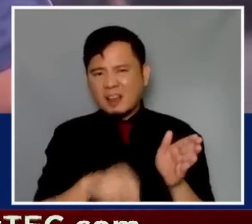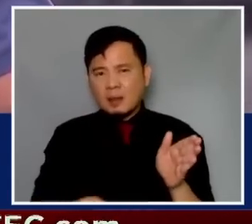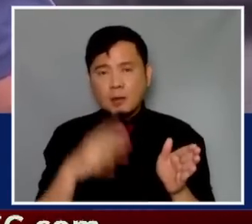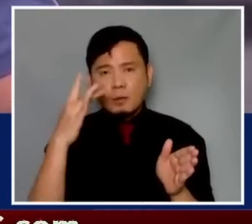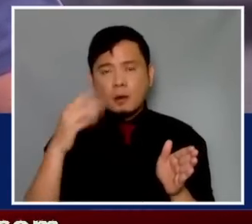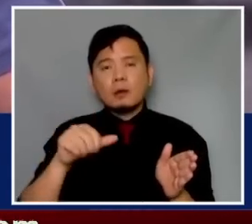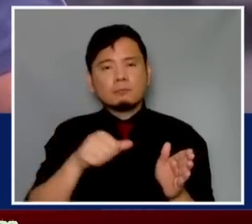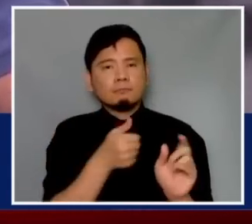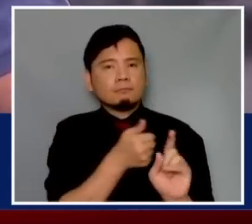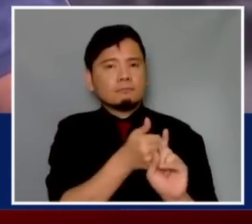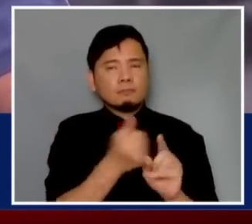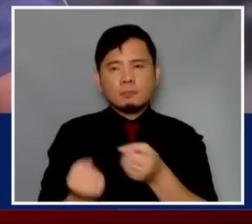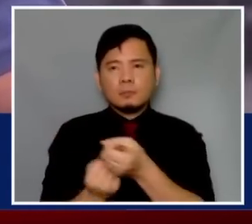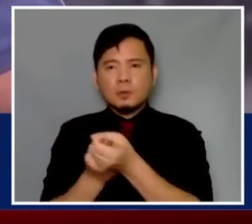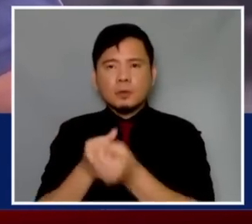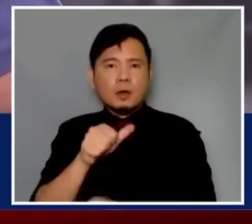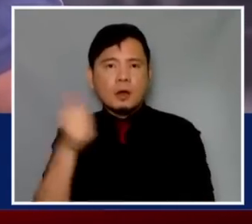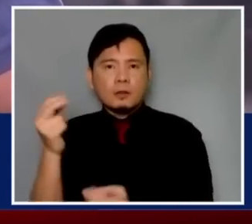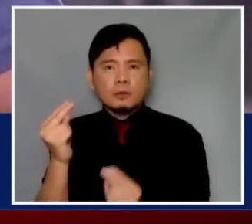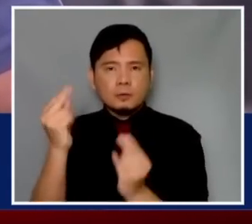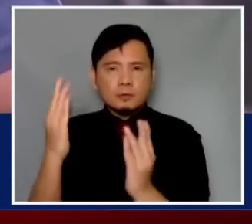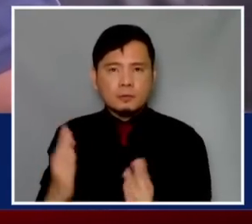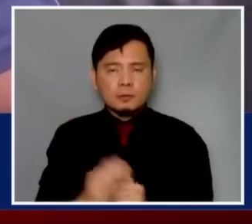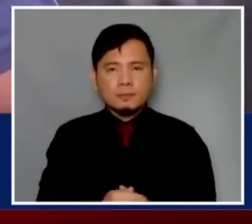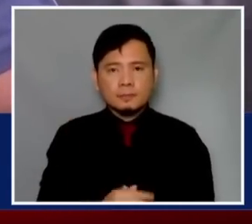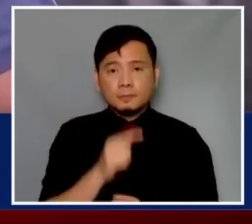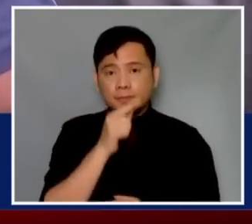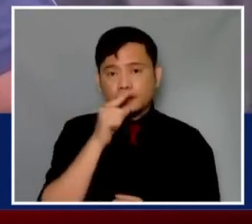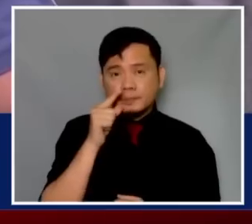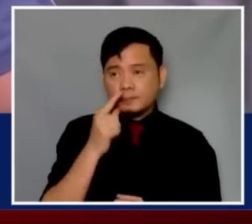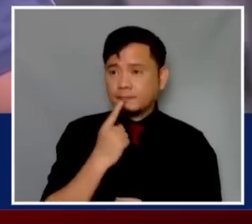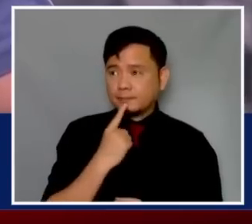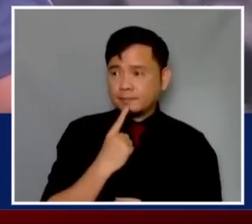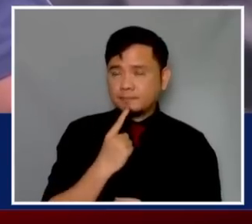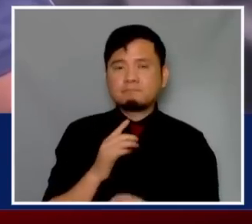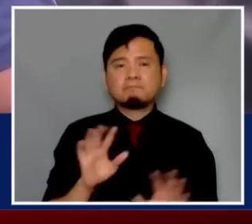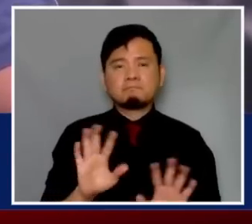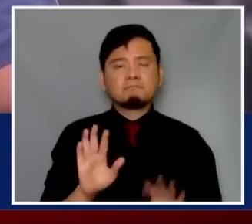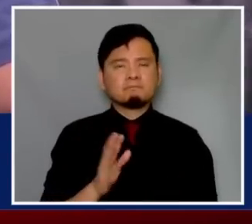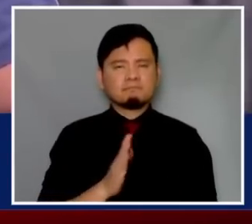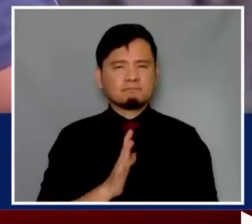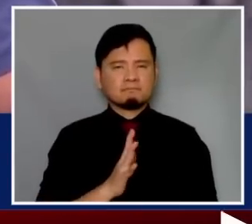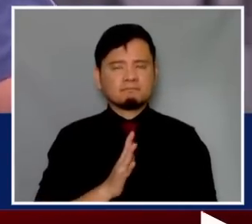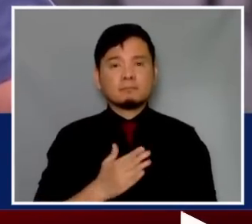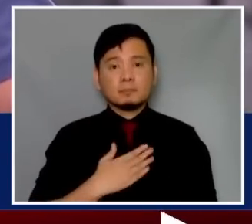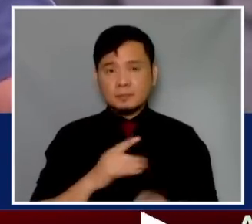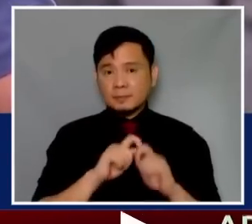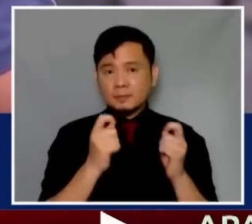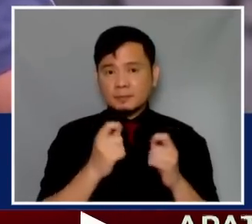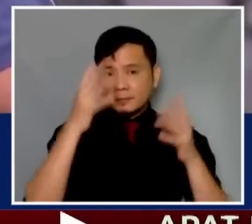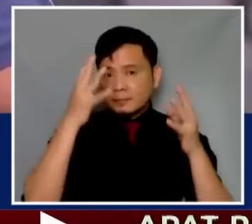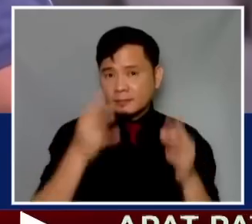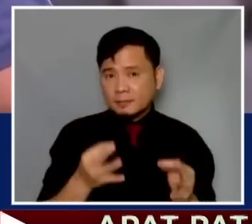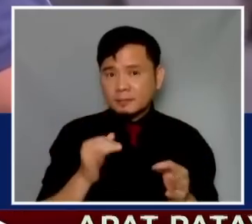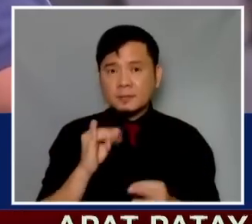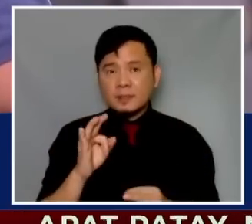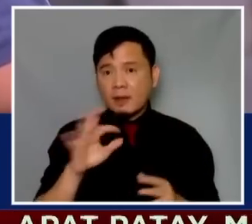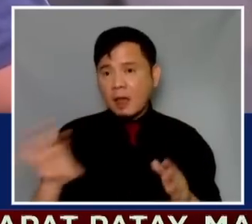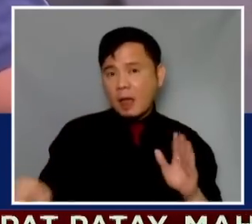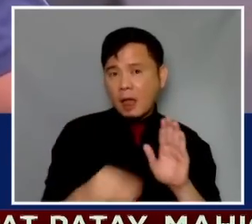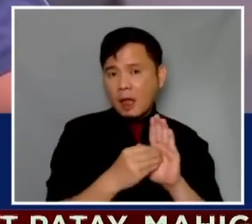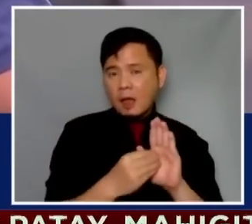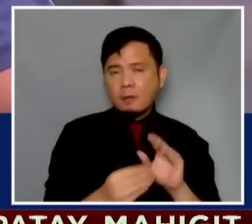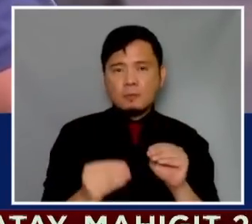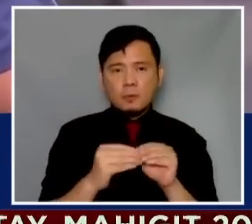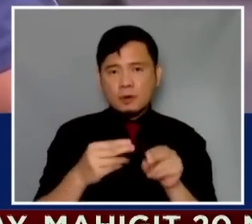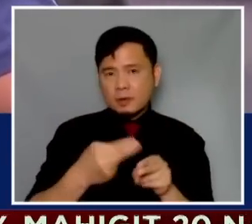ibang kandidato. At ayon kay VP Lenny, hahayaan niya ang kanyang team na magdesisyon kung kukumpletuhin pa ang kanyang